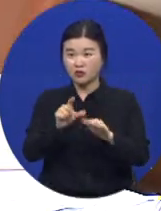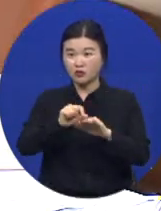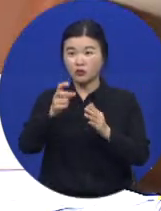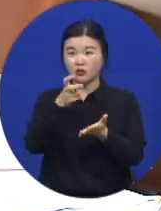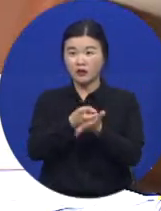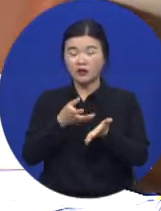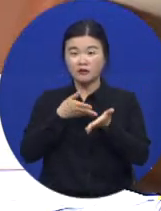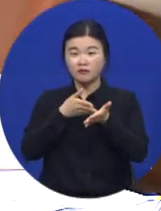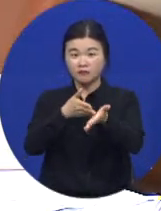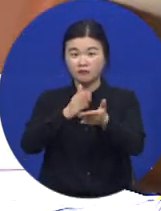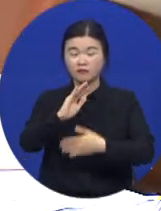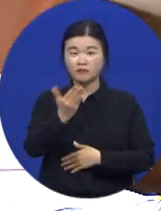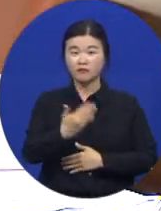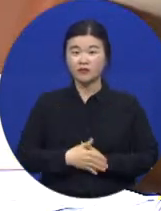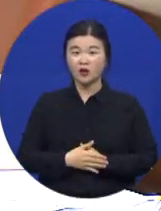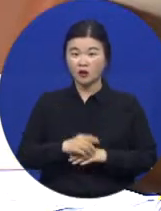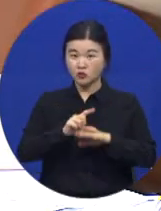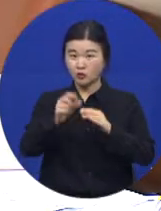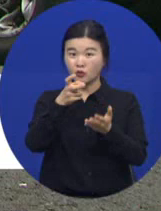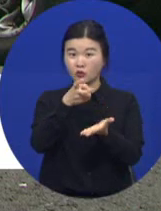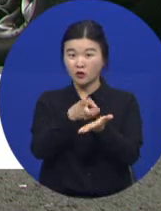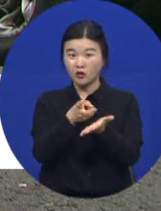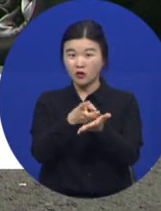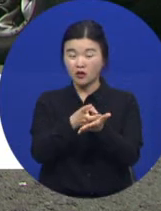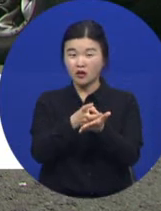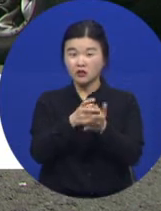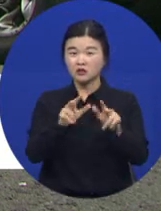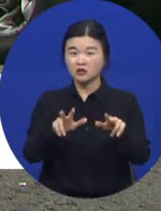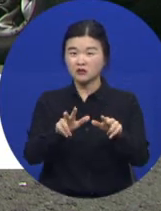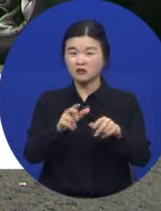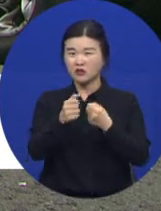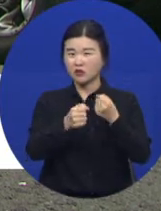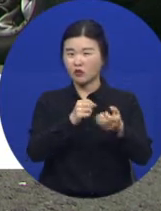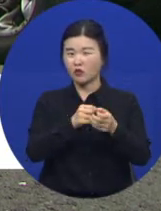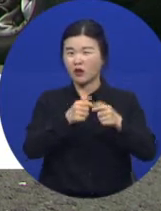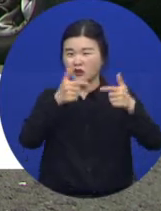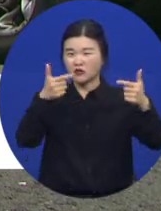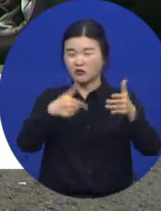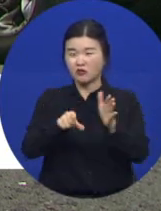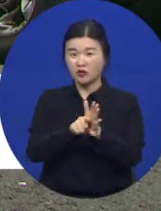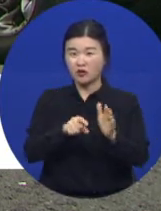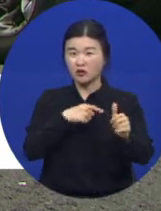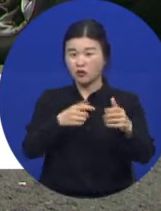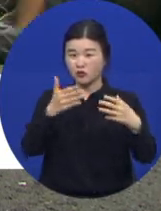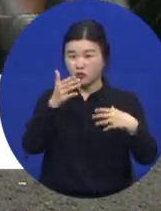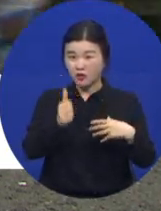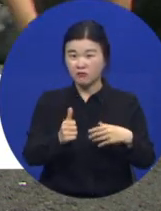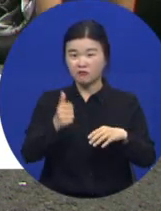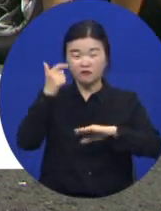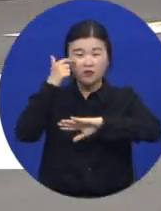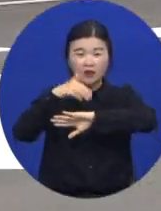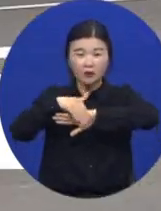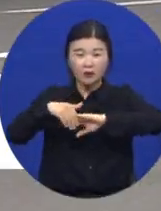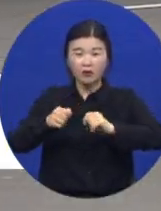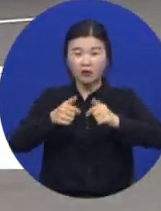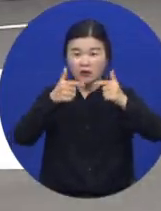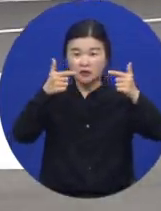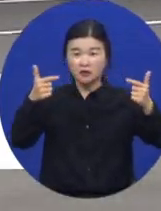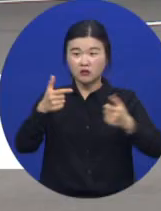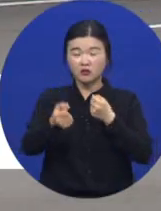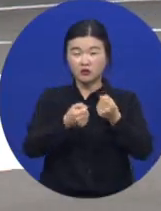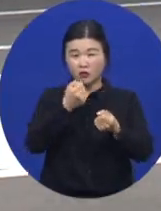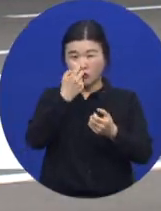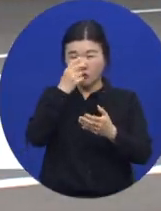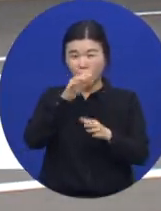제정안을 발의했습니다. 조례안은 자전거 이용 활성화를 위한 교육감의 책무와 운영계획 수립, 자전거 보관소